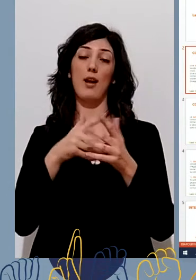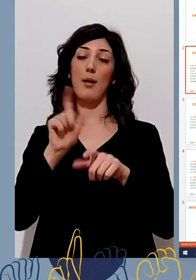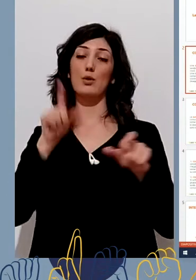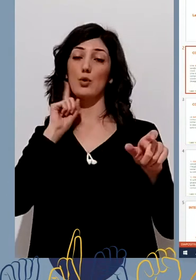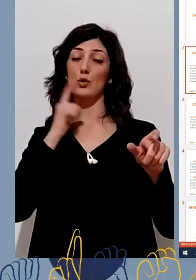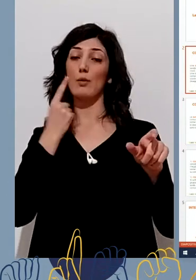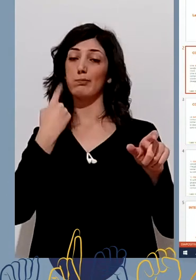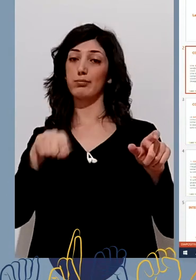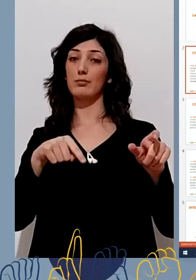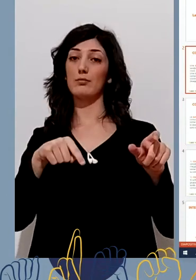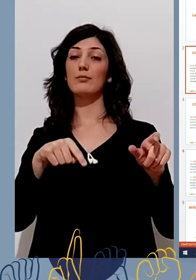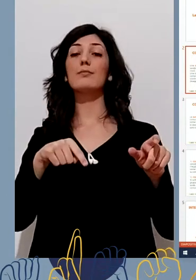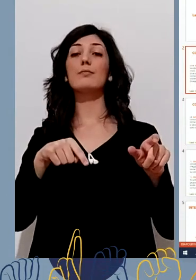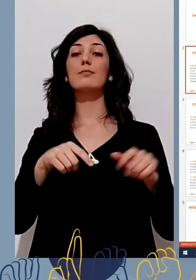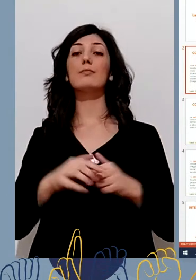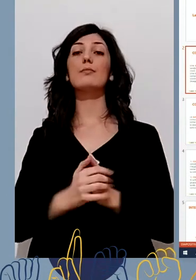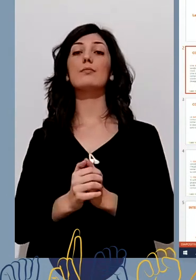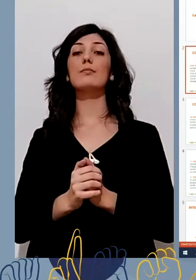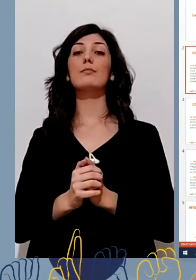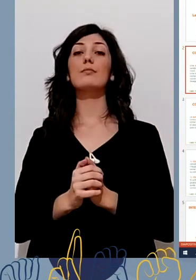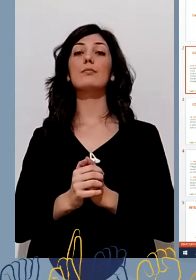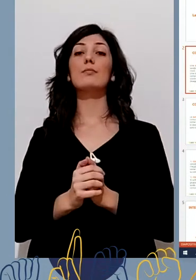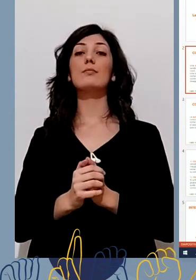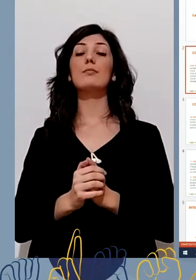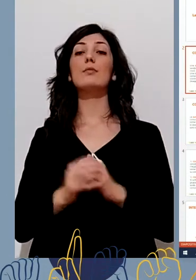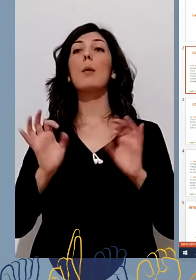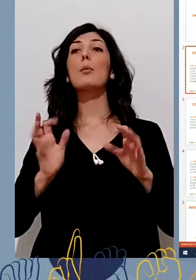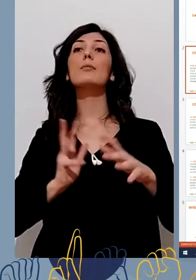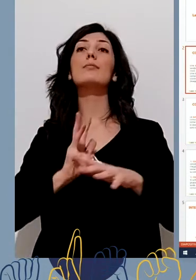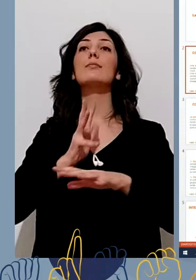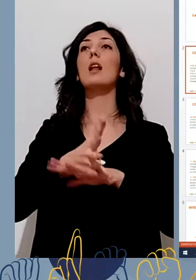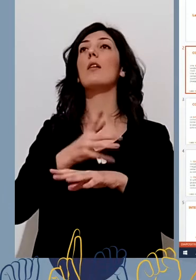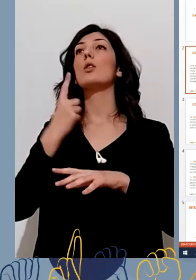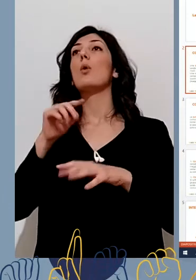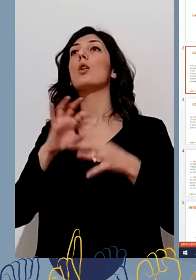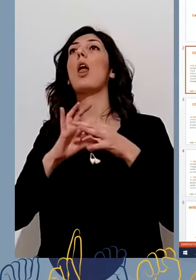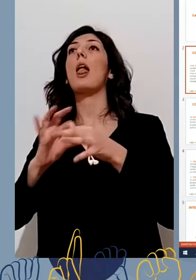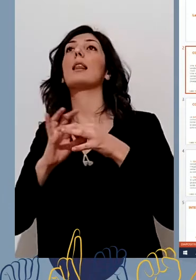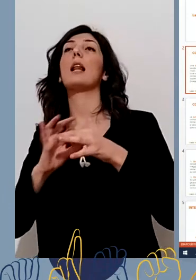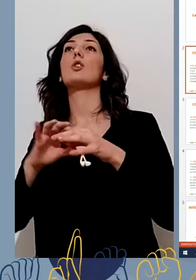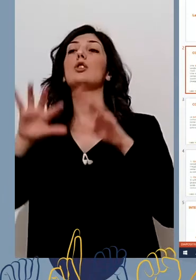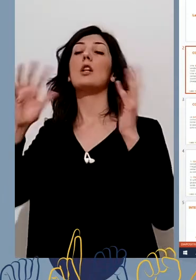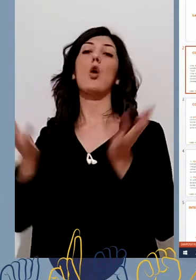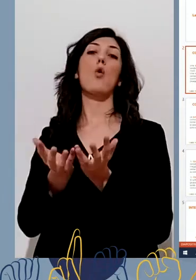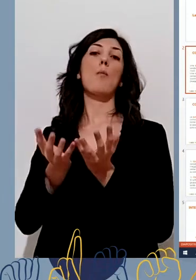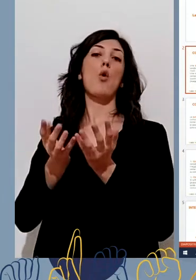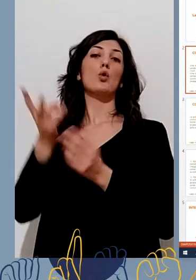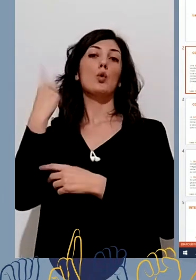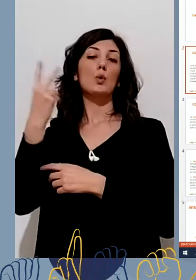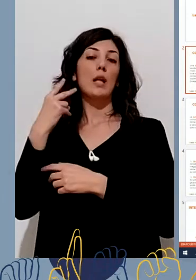interagire con una comunità udente che è molto più grande. Loro certo. vivono in una